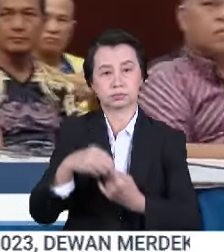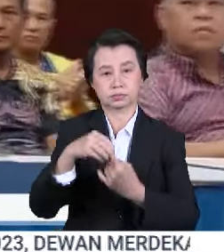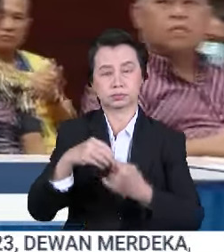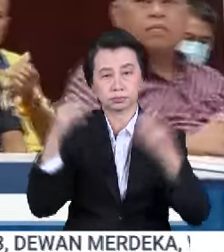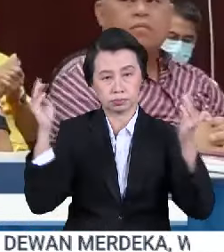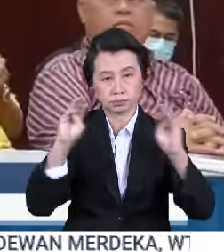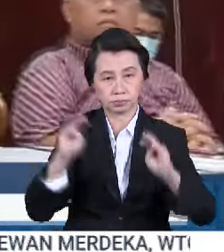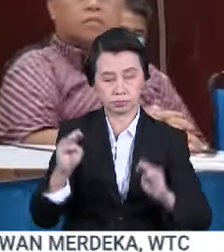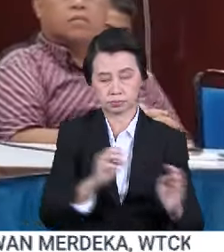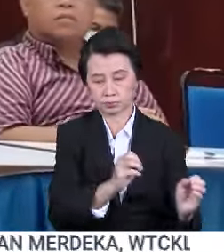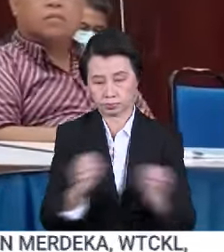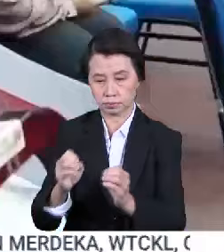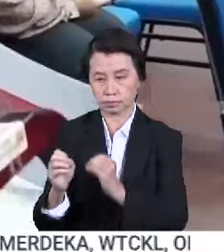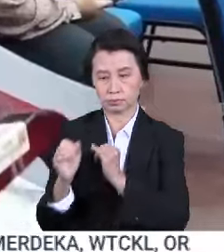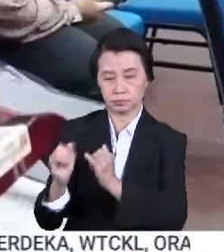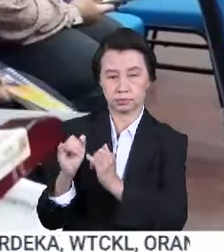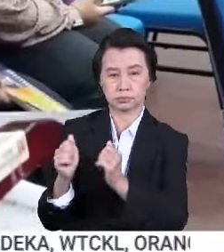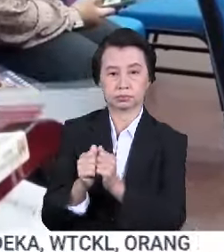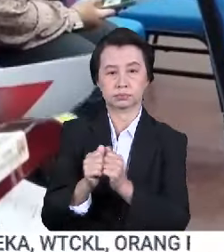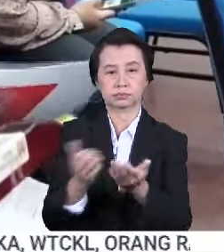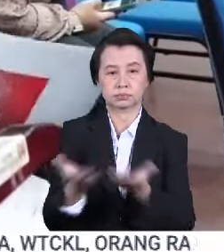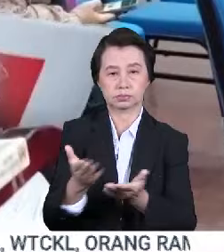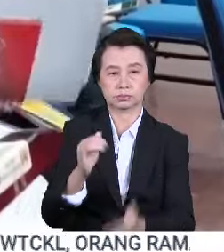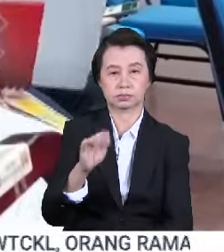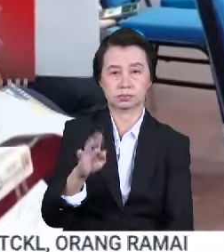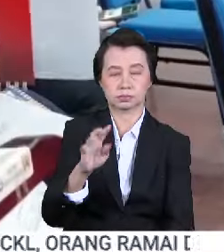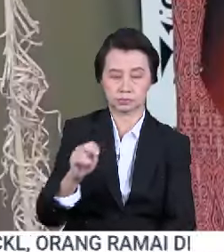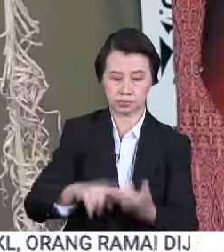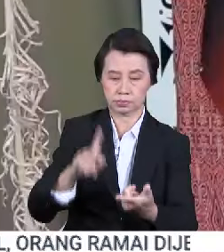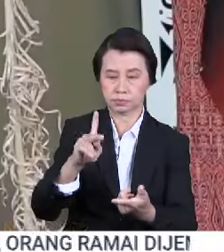yang dianjurkan secara berpadu dengan kenikmatan ibadah